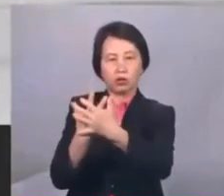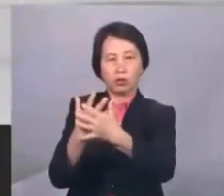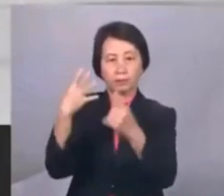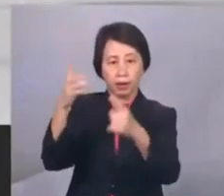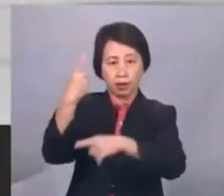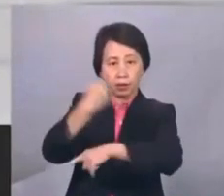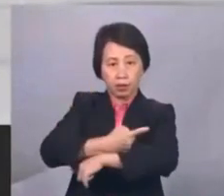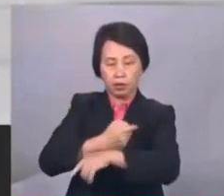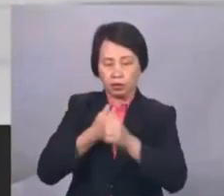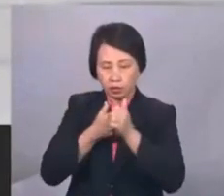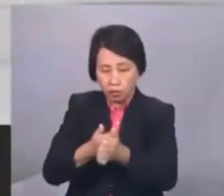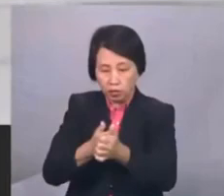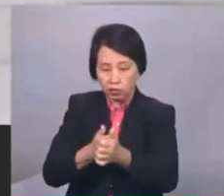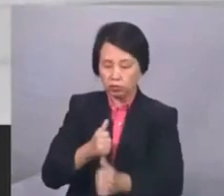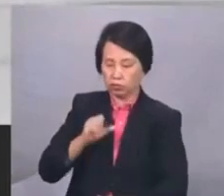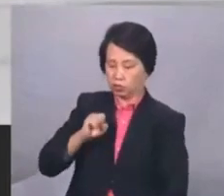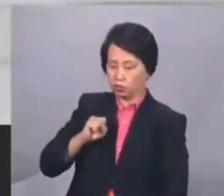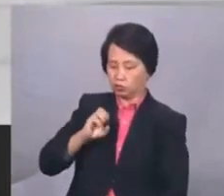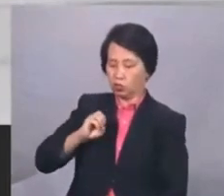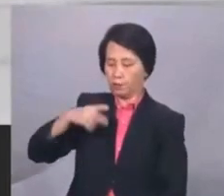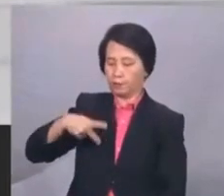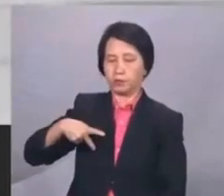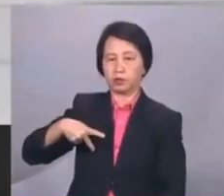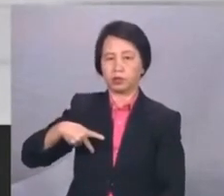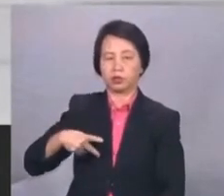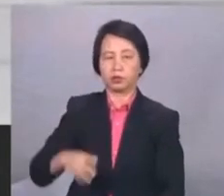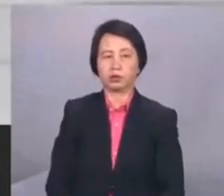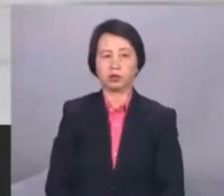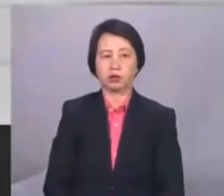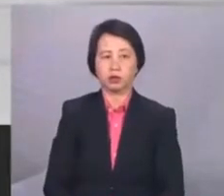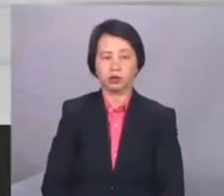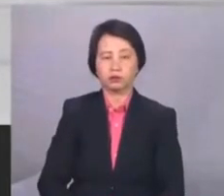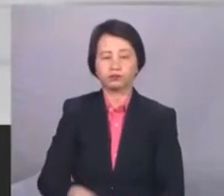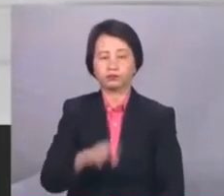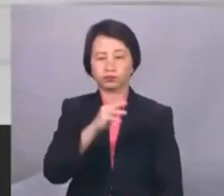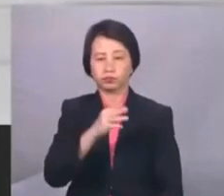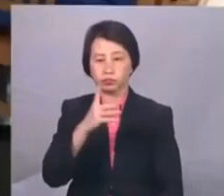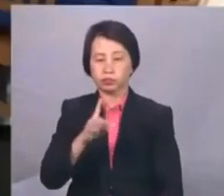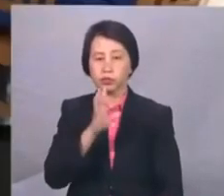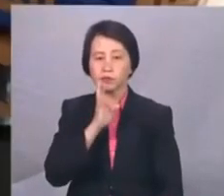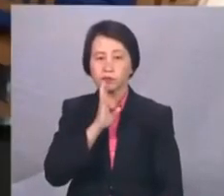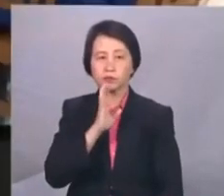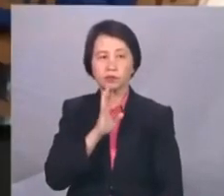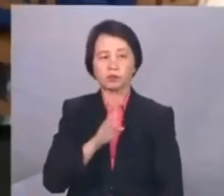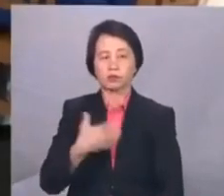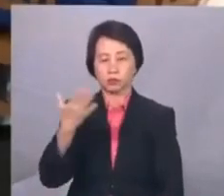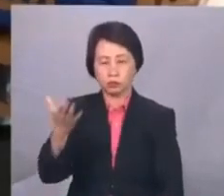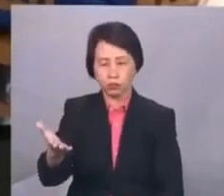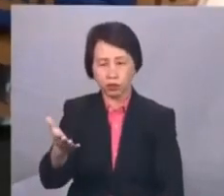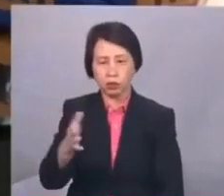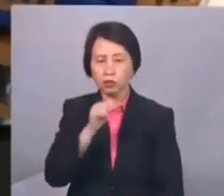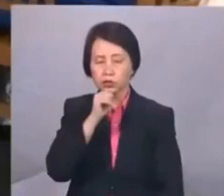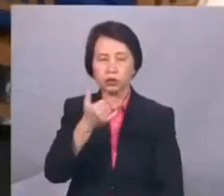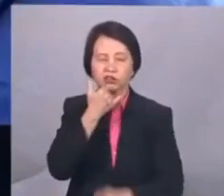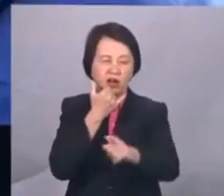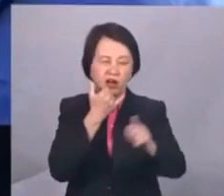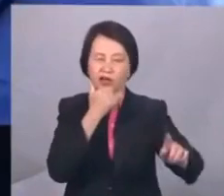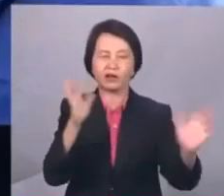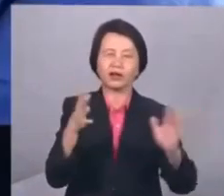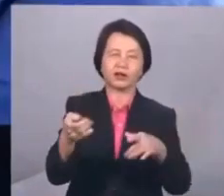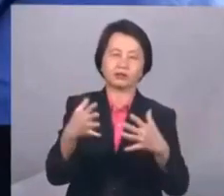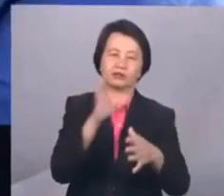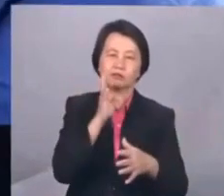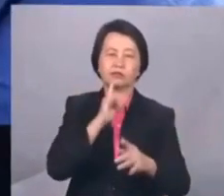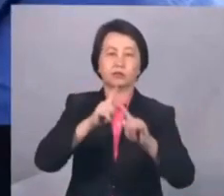mengikuti operasi pematuhan standart ataupun super7m atau bukan nama sebenarnya beliau tidak menyalahkan mana-mana